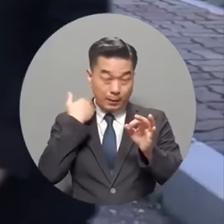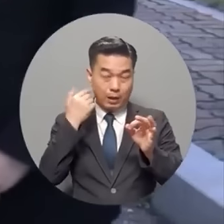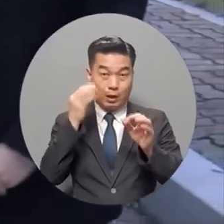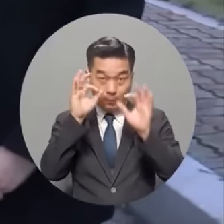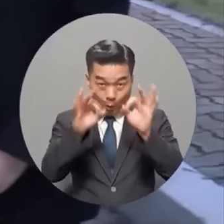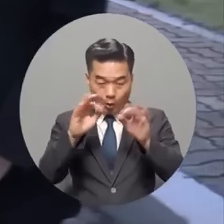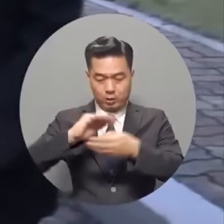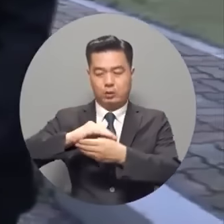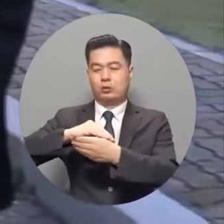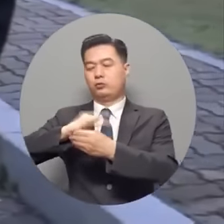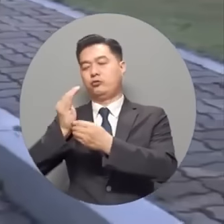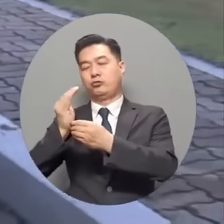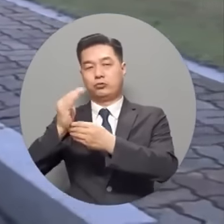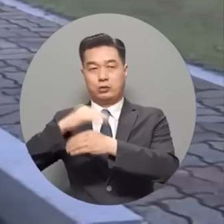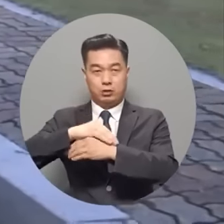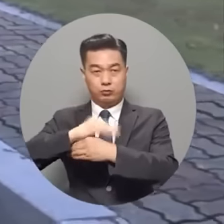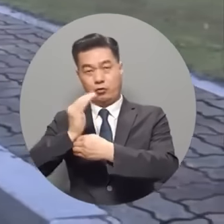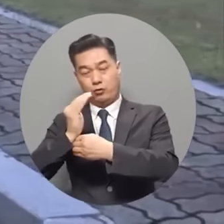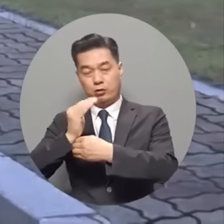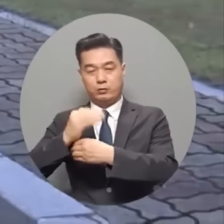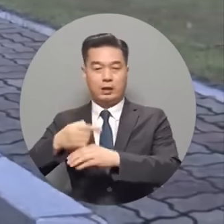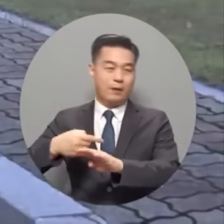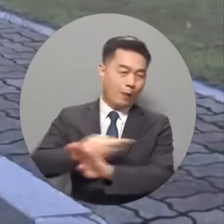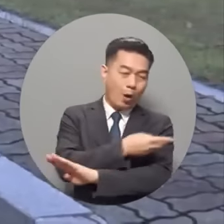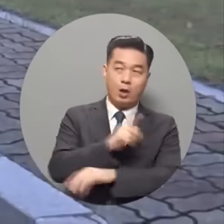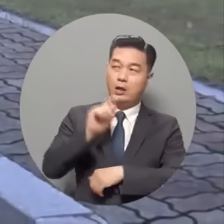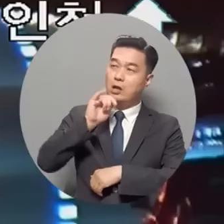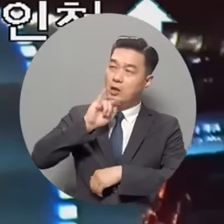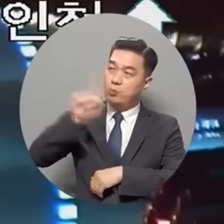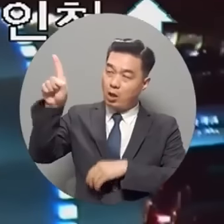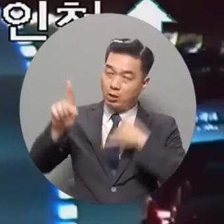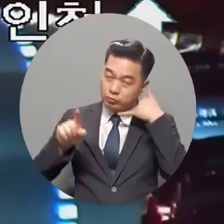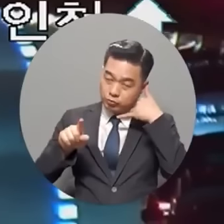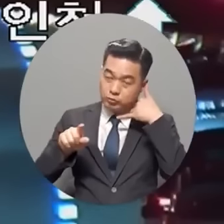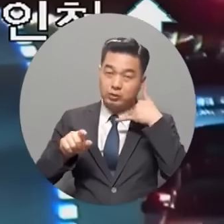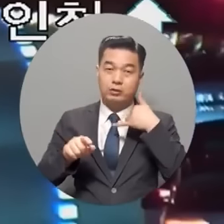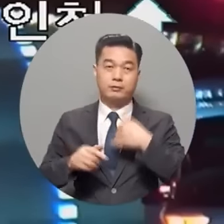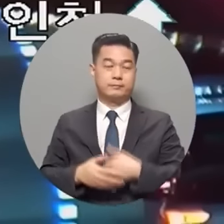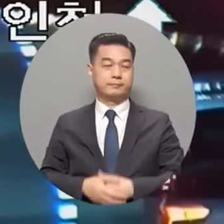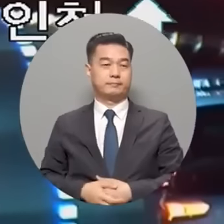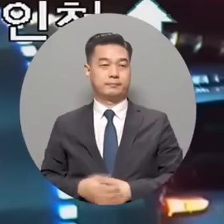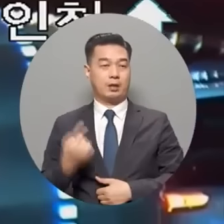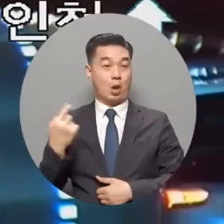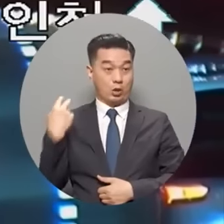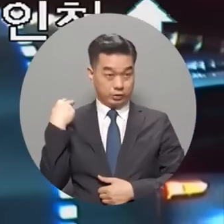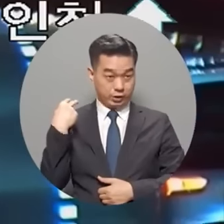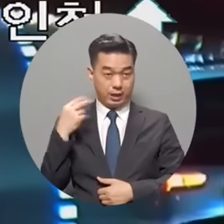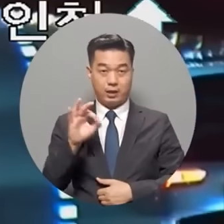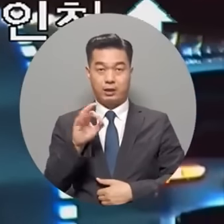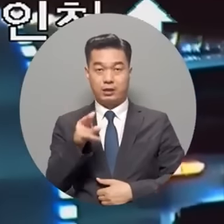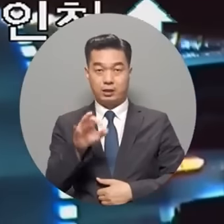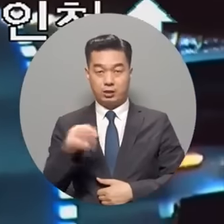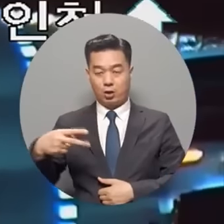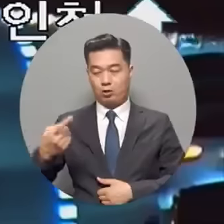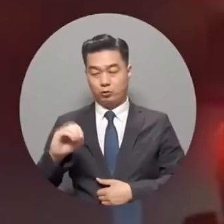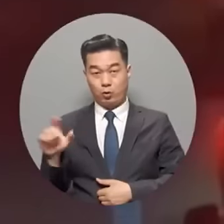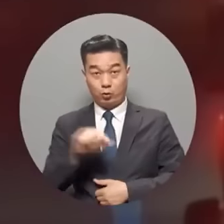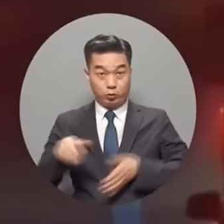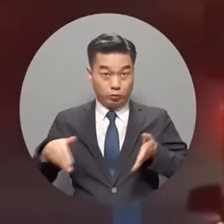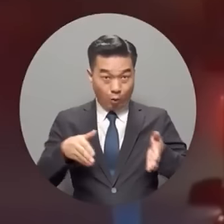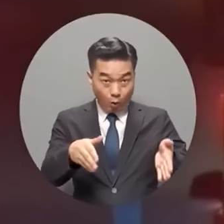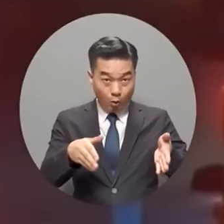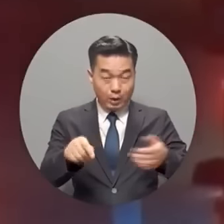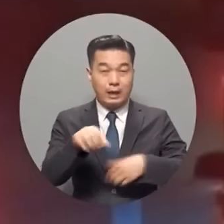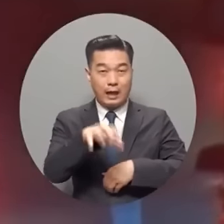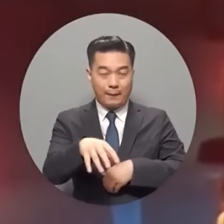대빨 밖으로 벗어나 신고해야 합니다 그제 발생한 영동 고속도로 2차 사고 역시 앞선 사고